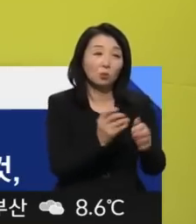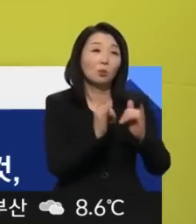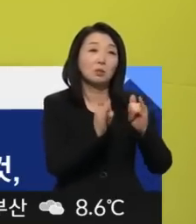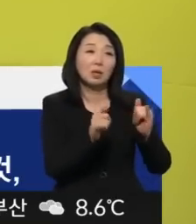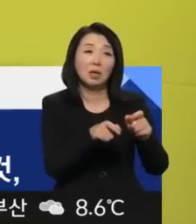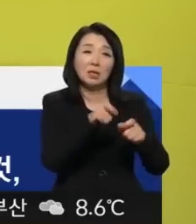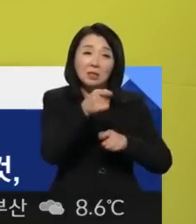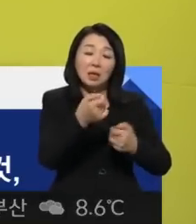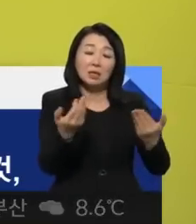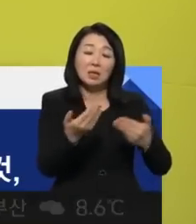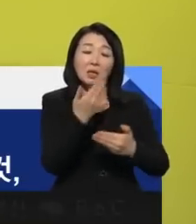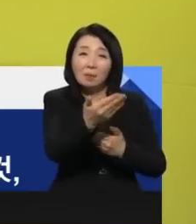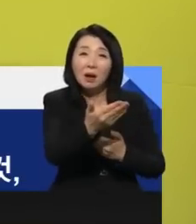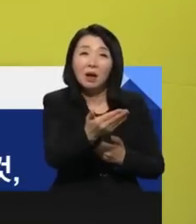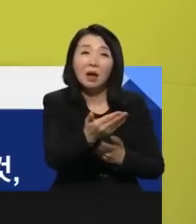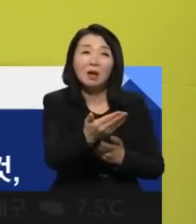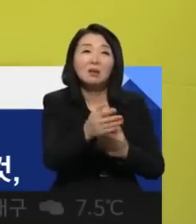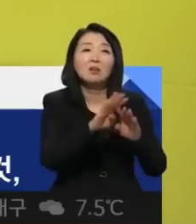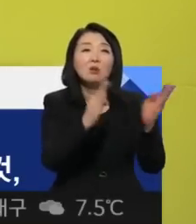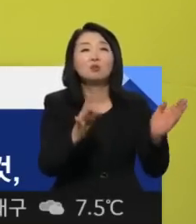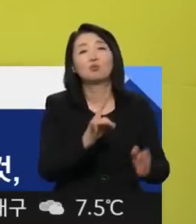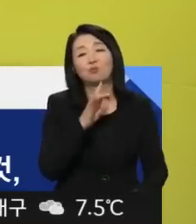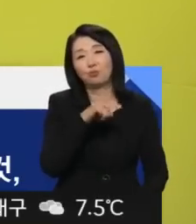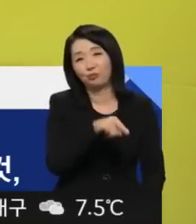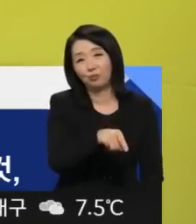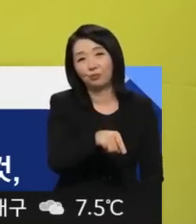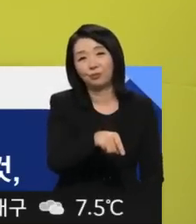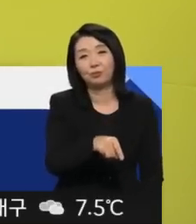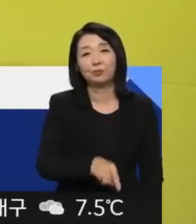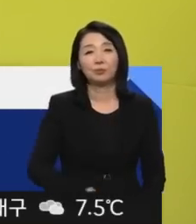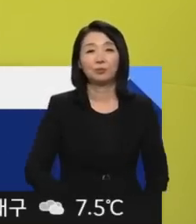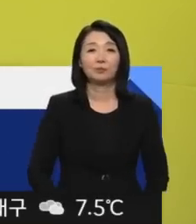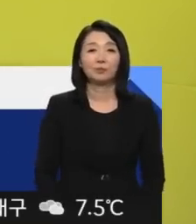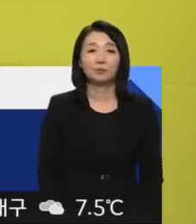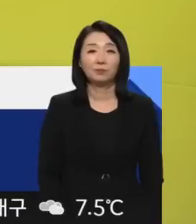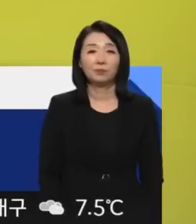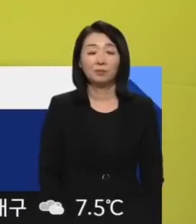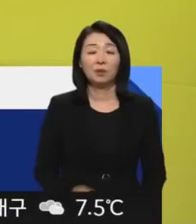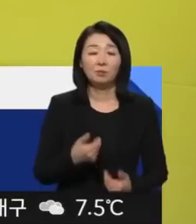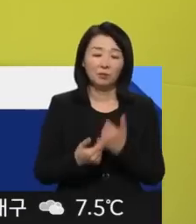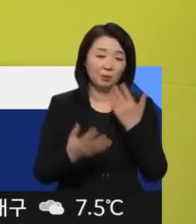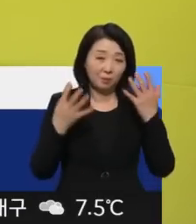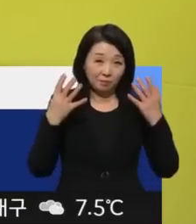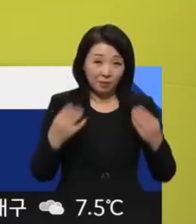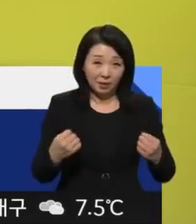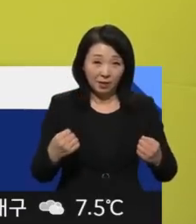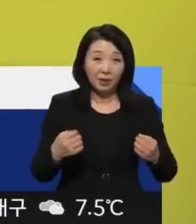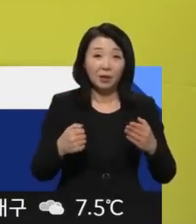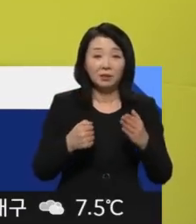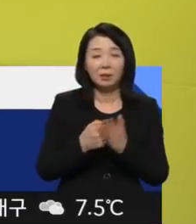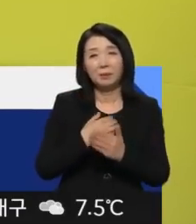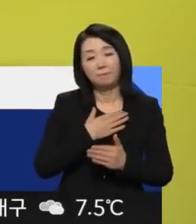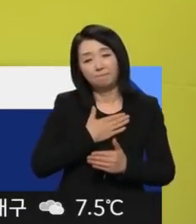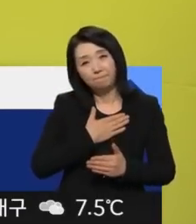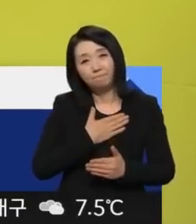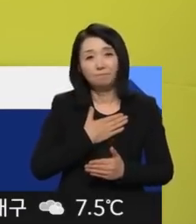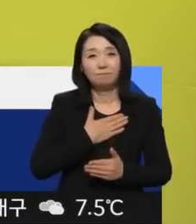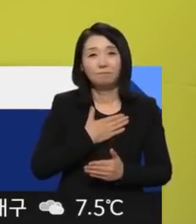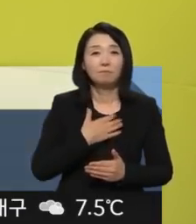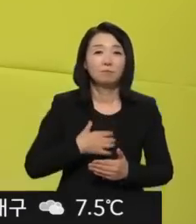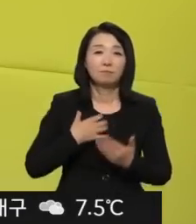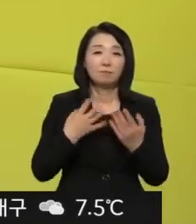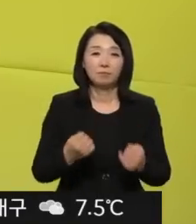장시간 노동을 할 수 있는 길 그걸 열어주는 거. 걸로 작용할 수 있는 그 부작용이 훨씬 크기 때문에 되게 우려스러운 부분이 많다는